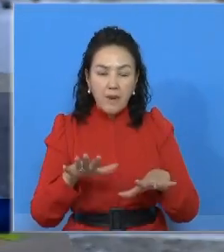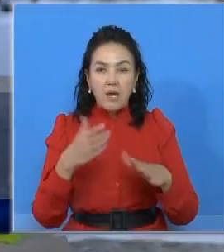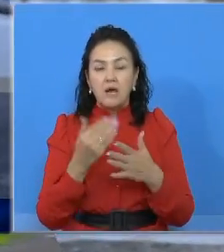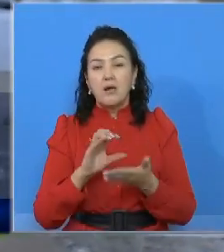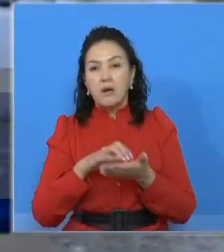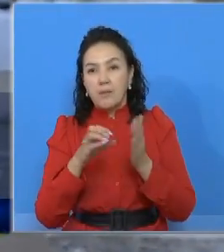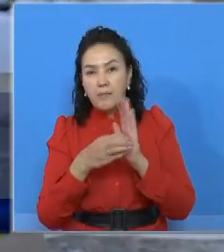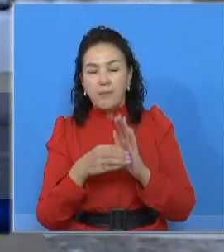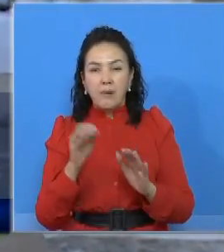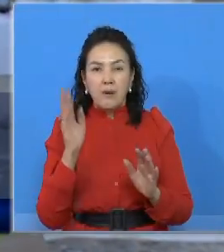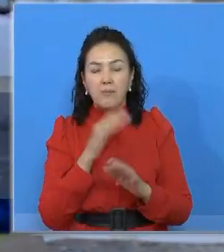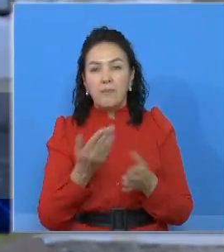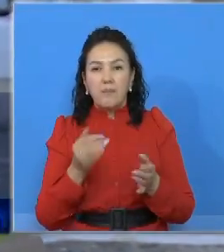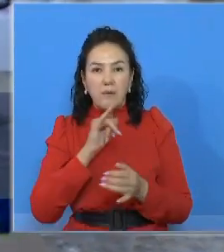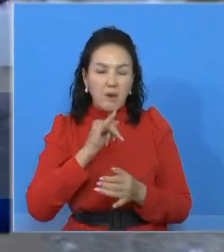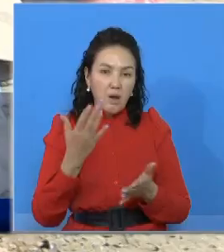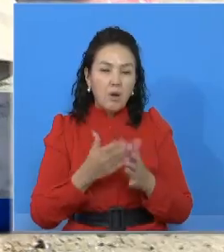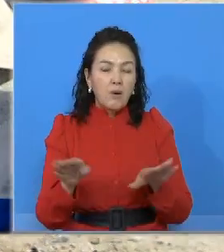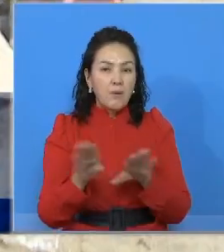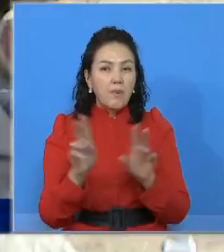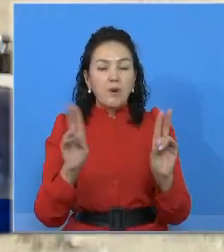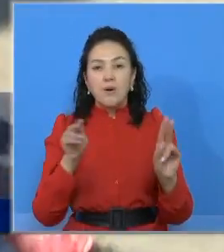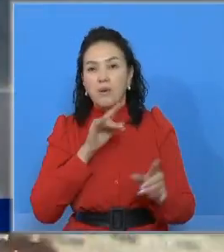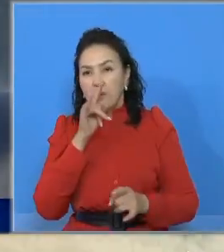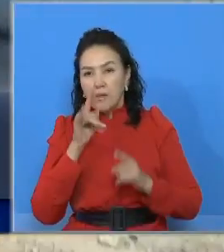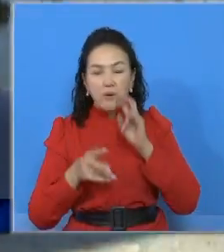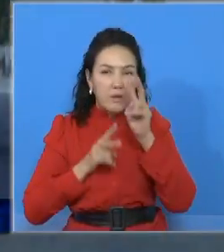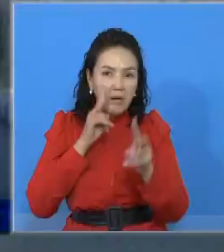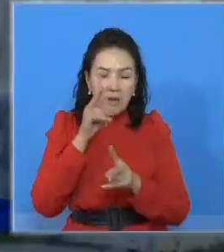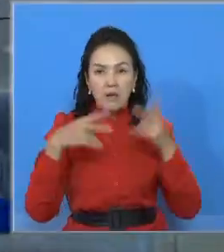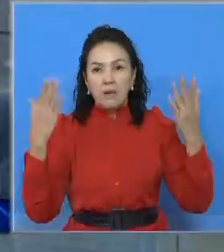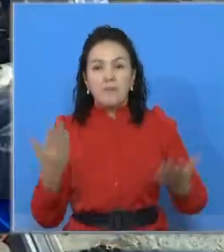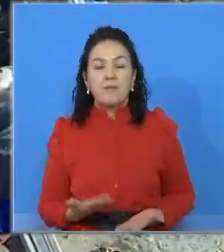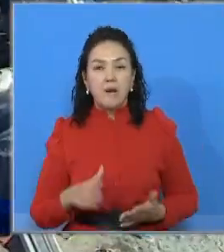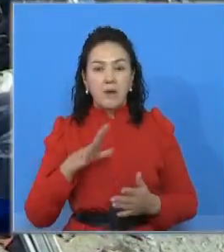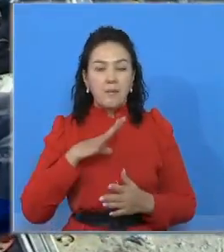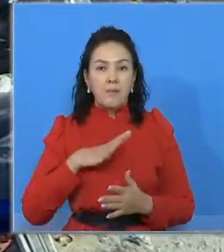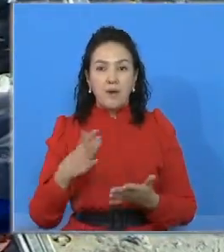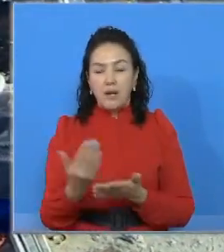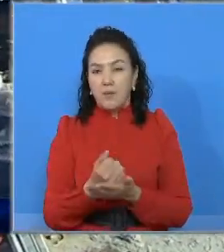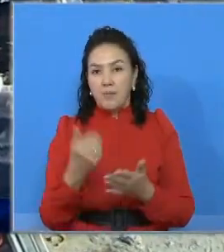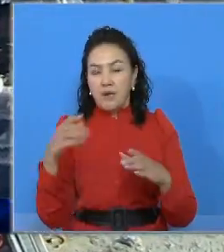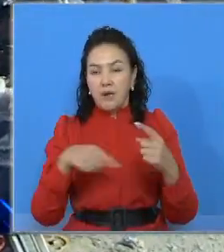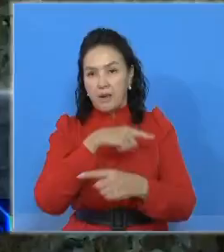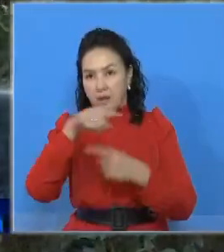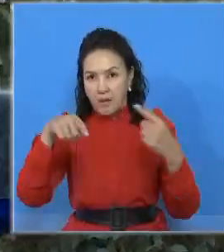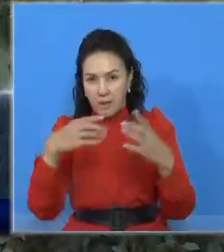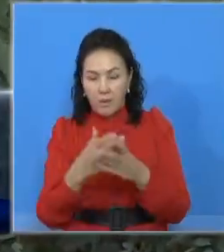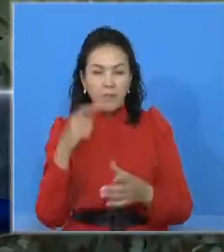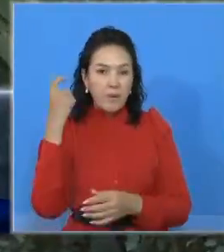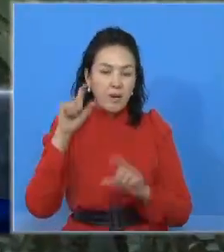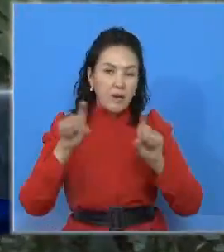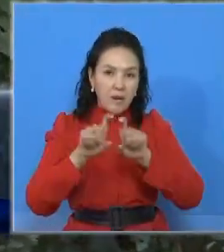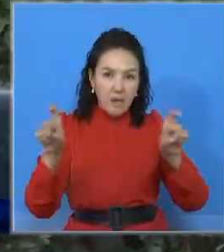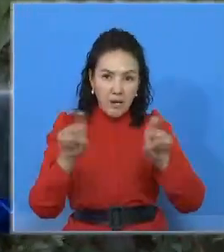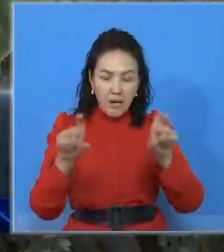мусорных контейнеров. Плохое расположение – это то, на что жаловались жители. Также рейдом были охвачены предприниматели. Владельцам